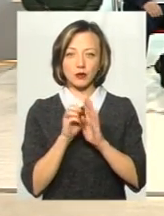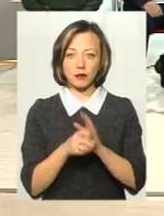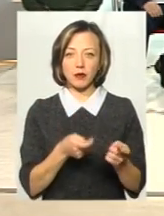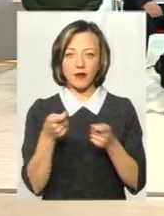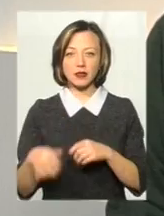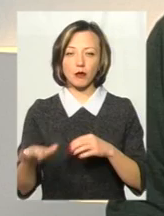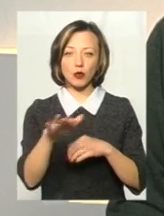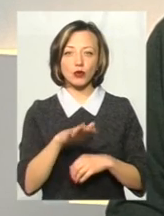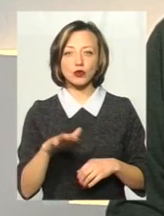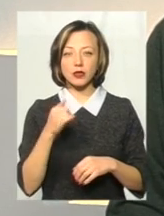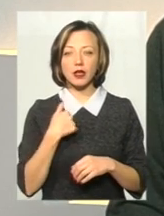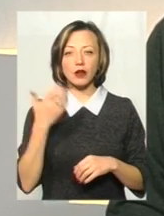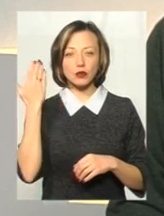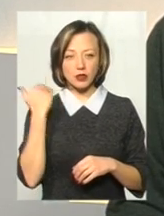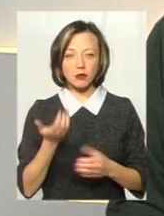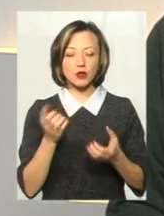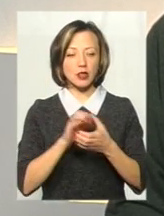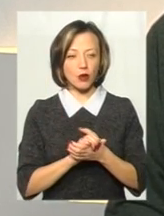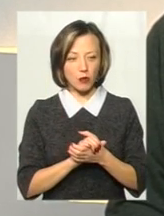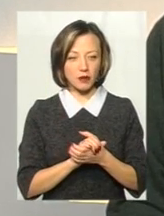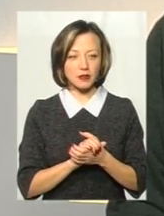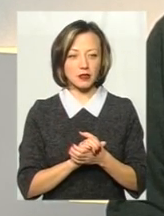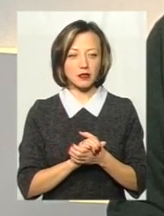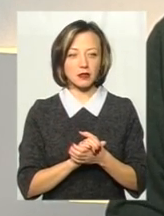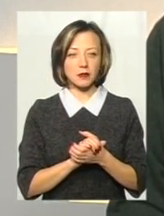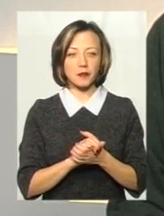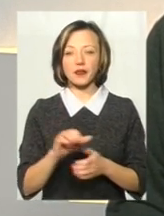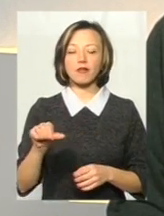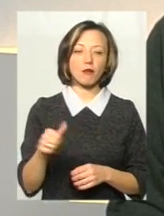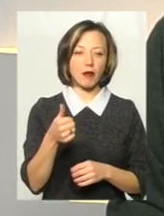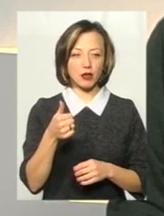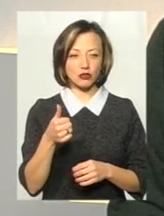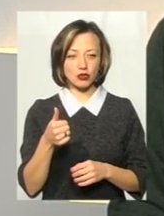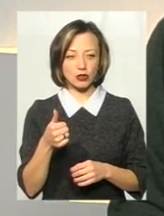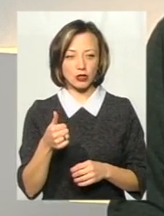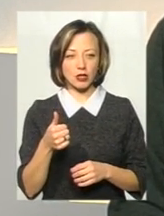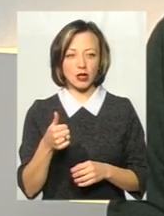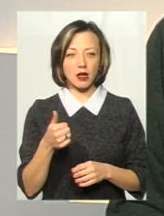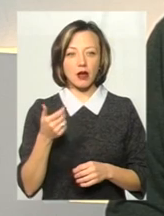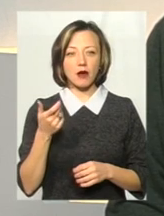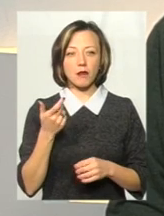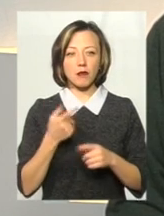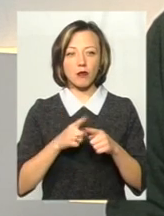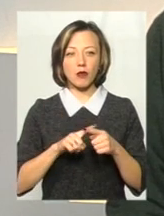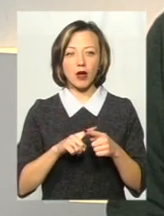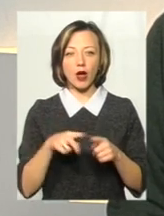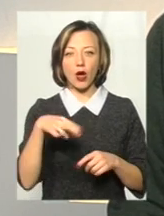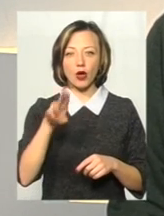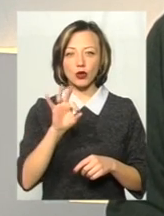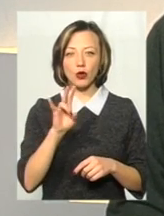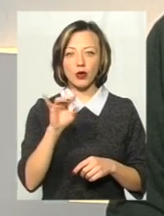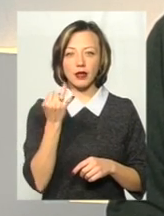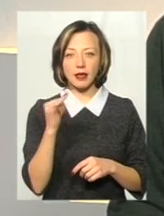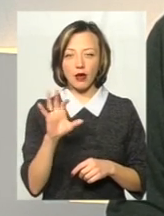площу. І я тоді якраз познайомився з вперше, бо далі я був краще знайомий з Донієм